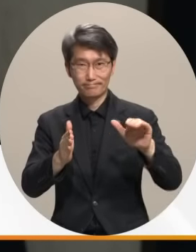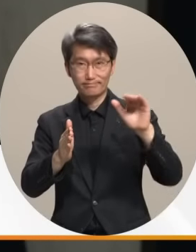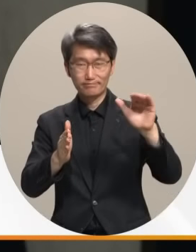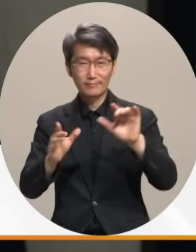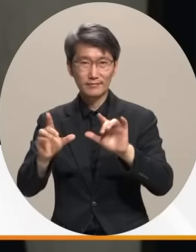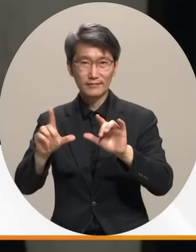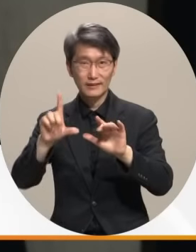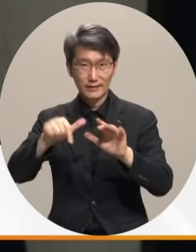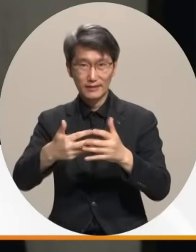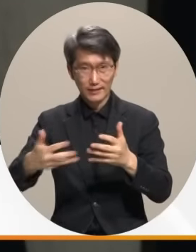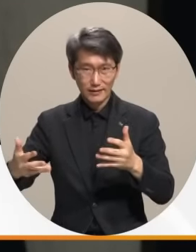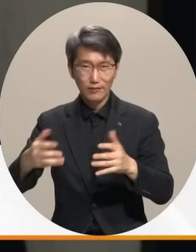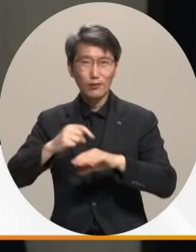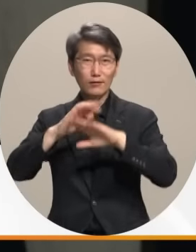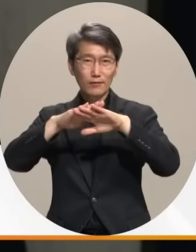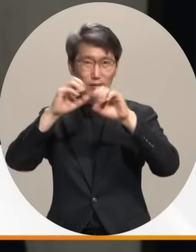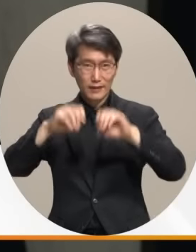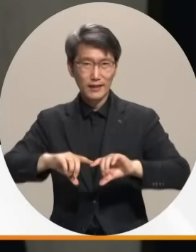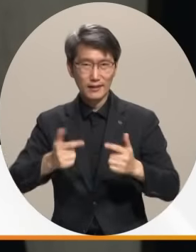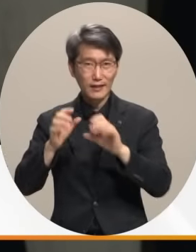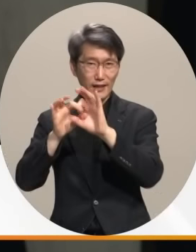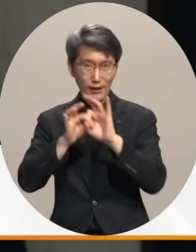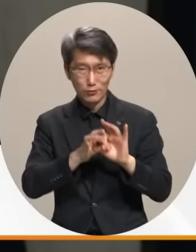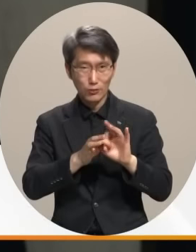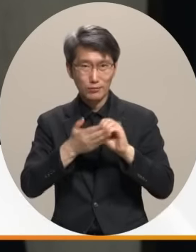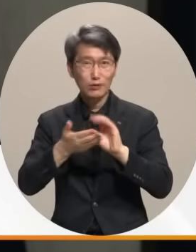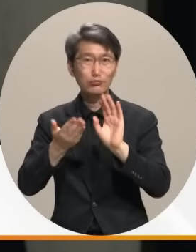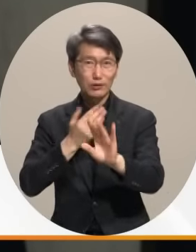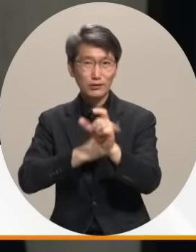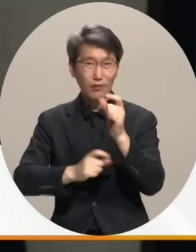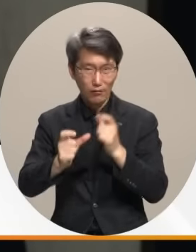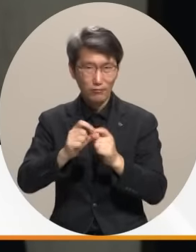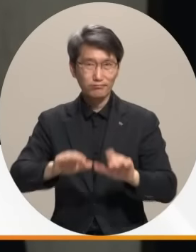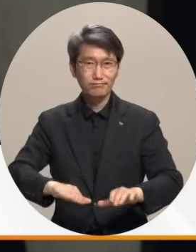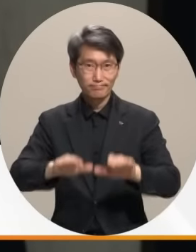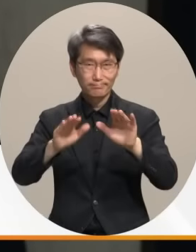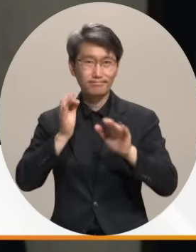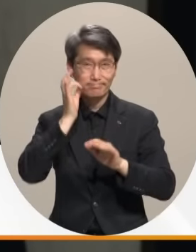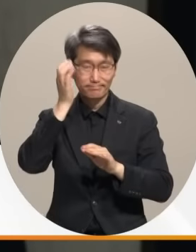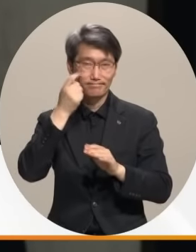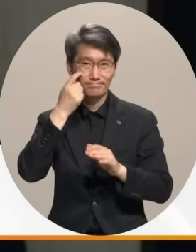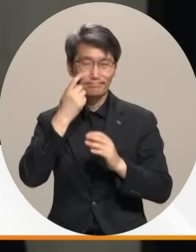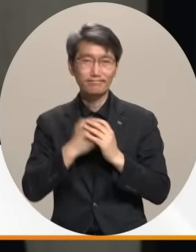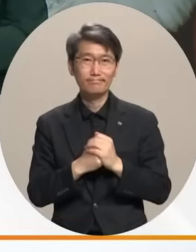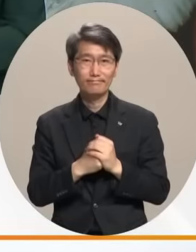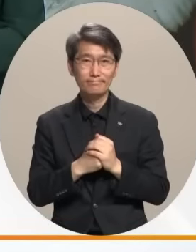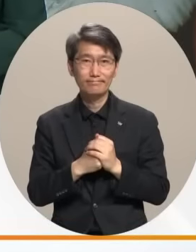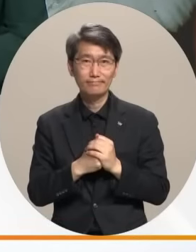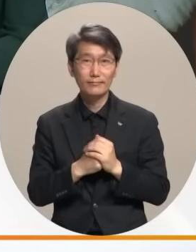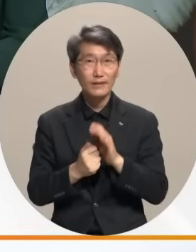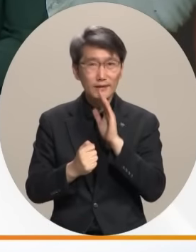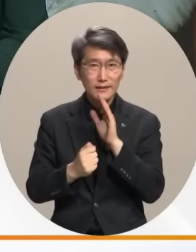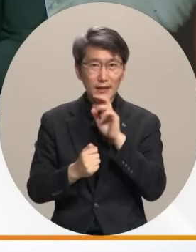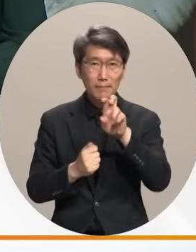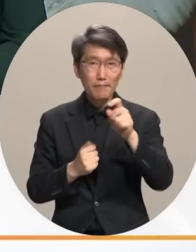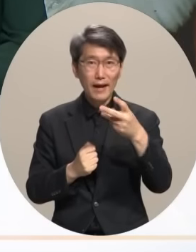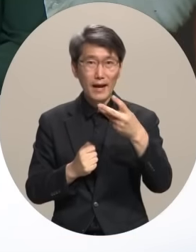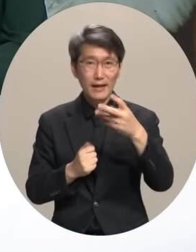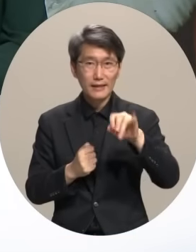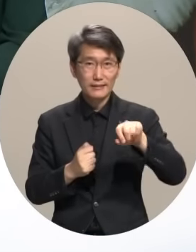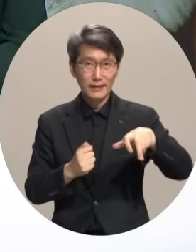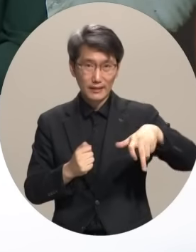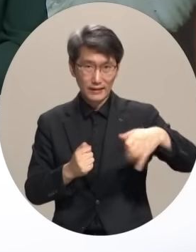시간들이 헛되이지 않게 계속해서 입단 후에도 더 성장하고 싶습니다네 근데 사실 마린스키